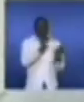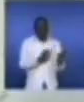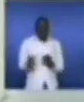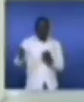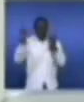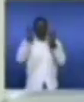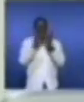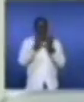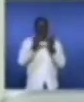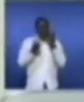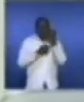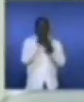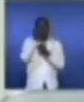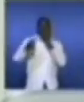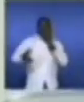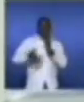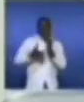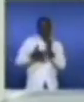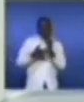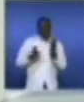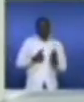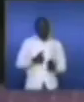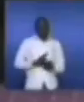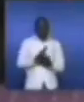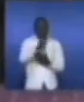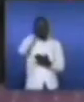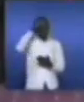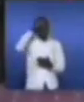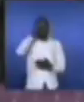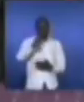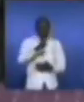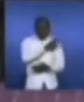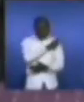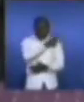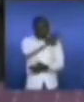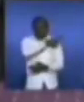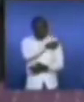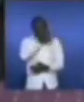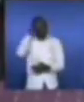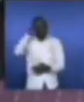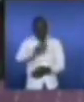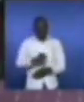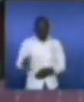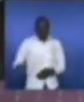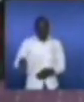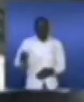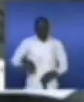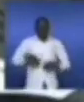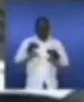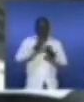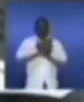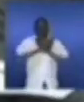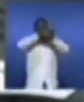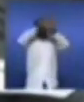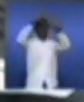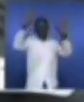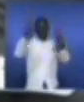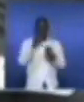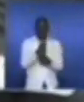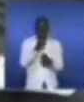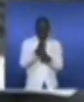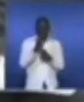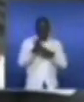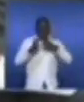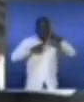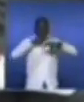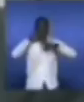sciences et technologies de l'université Joseph Kizerbo de Ouagadougou, cet événement donne plus de visibilité aux travaux des chercheurs.